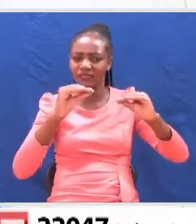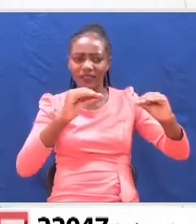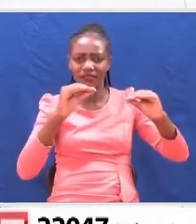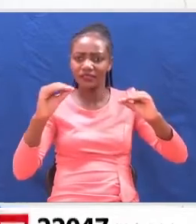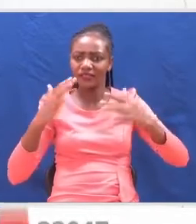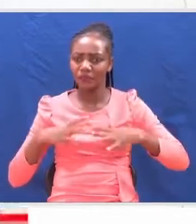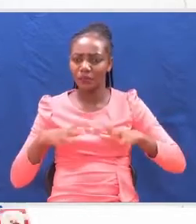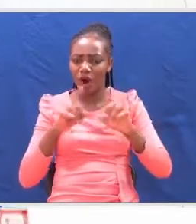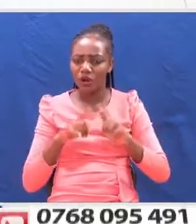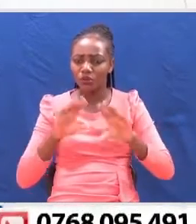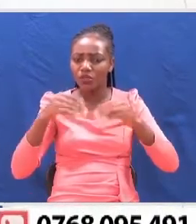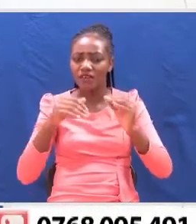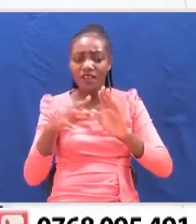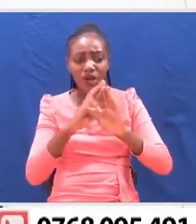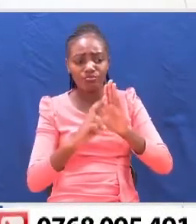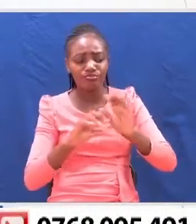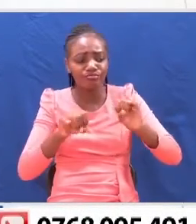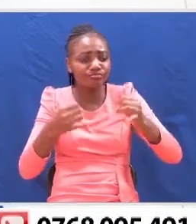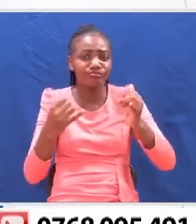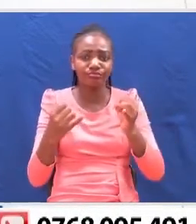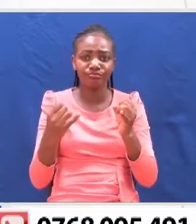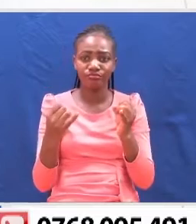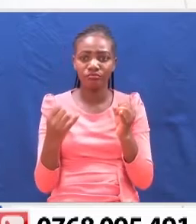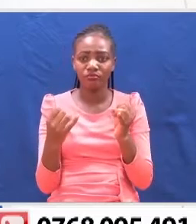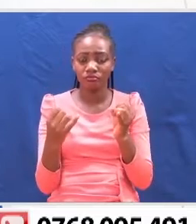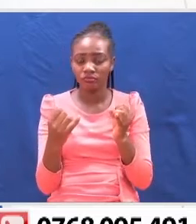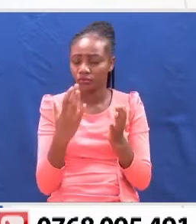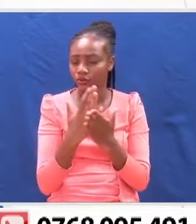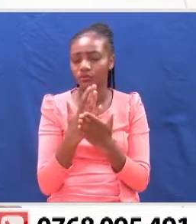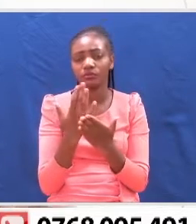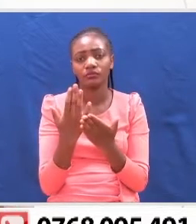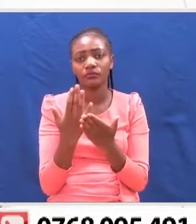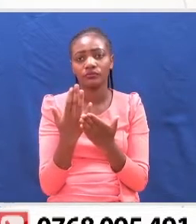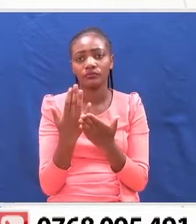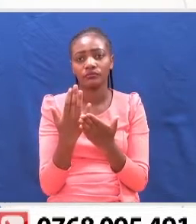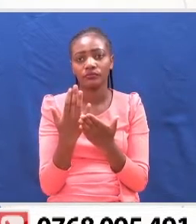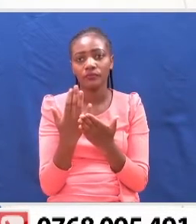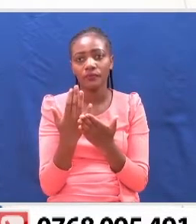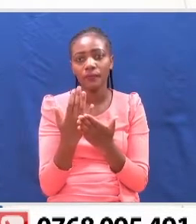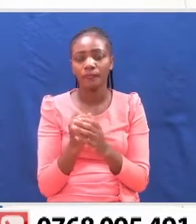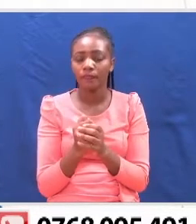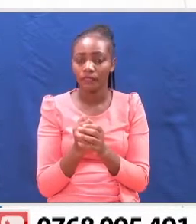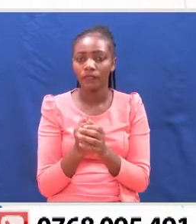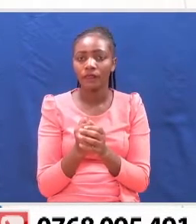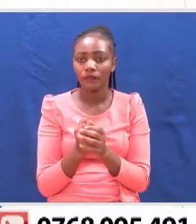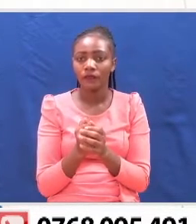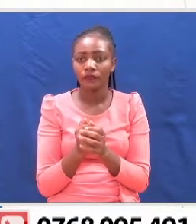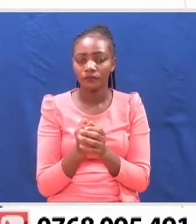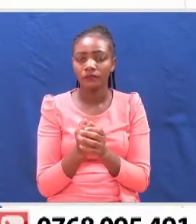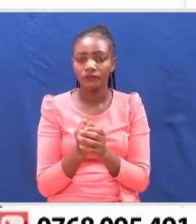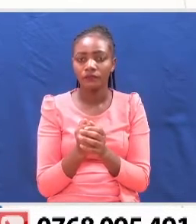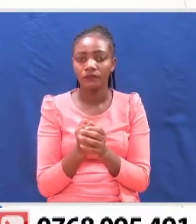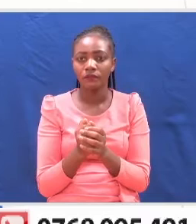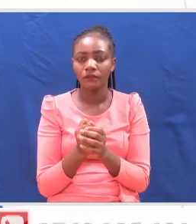kutoa mwelekeo wa vile World Health Organization pia ilikuwa imesema kukabiliana watu wajichunge, tutoke kwa